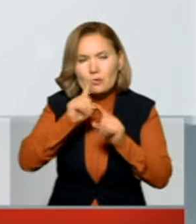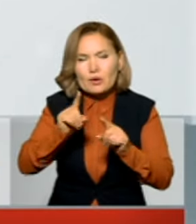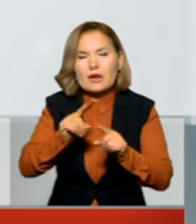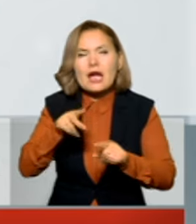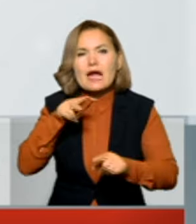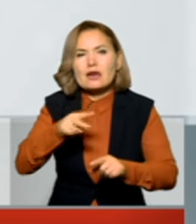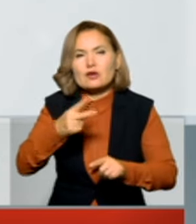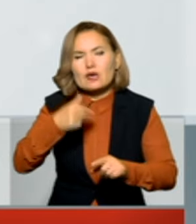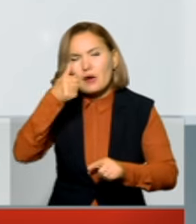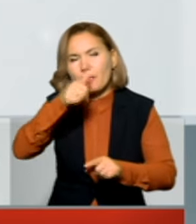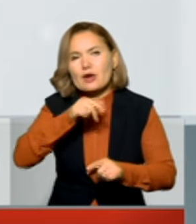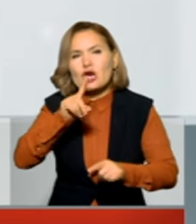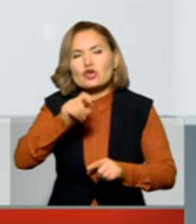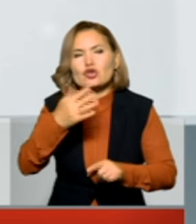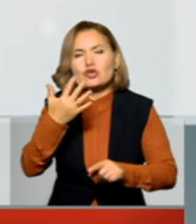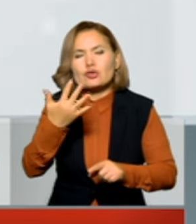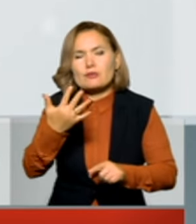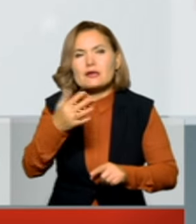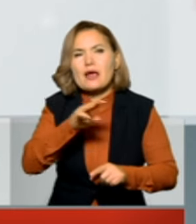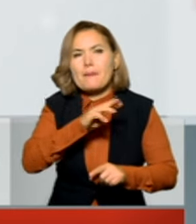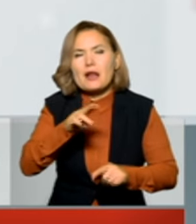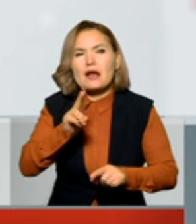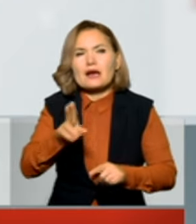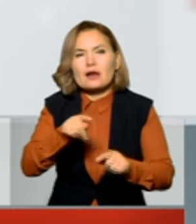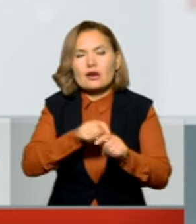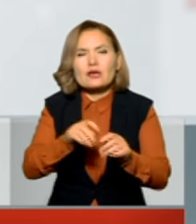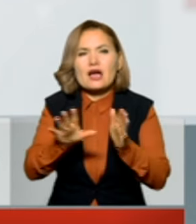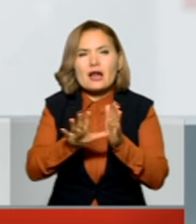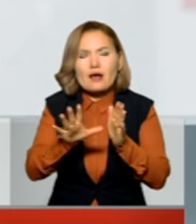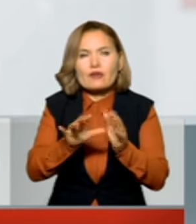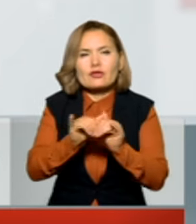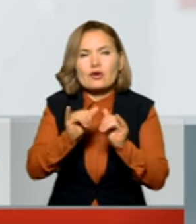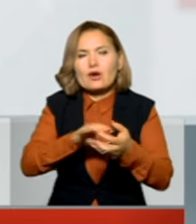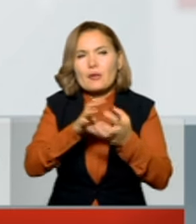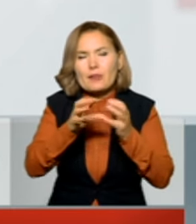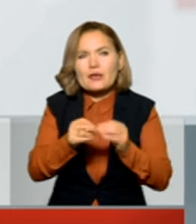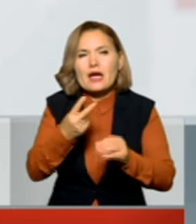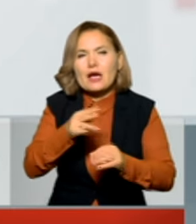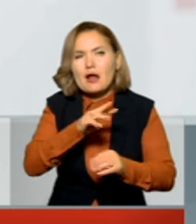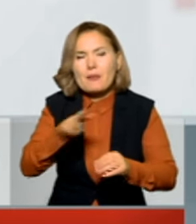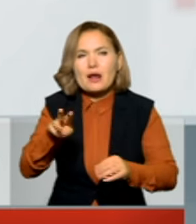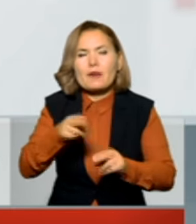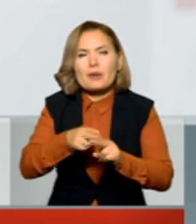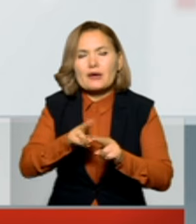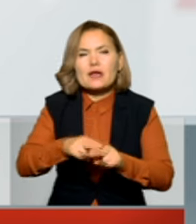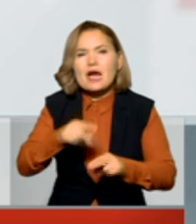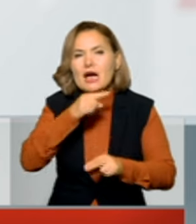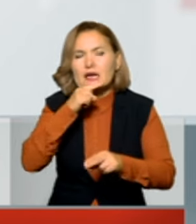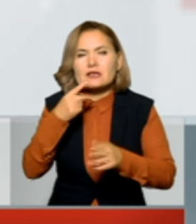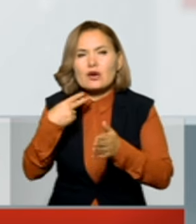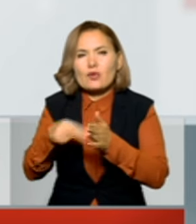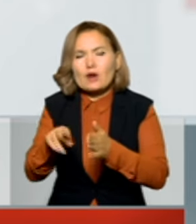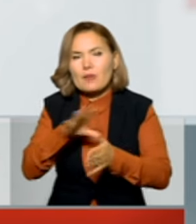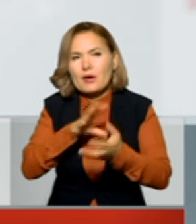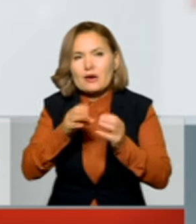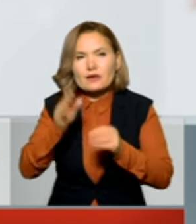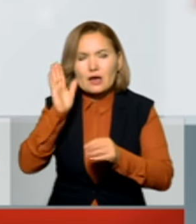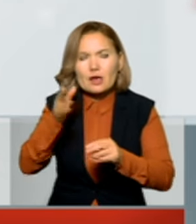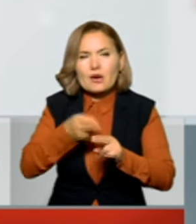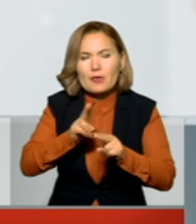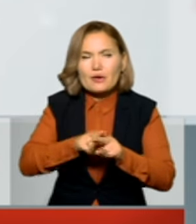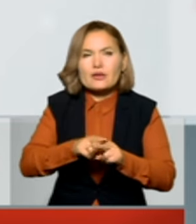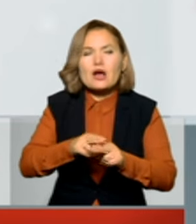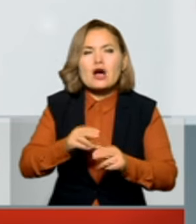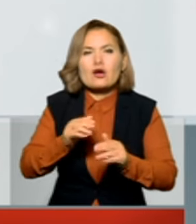2023 жылы Қазақстан 115 миллиард киловатт-сағат электр энергиясын тұтынған, оның 2 миллиардқа жуығы Ресейден сатып алыныпты. Алдағы уақытта бұл